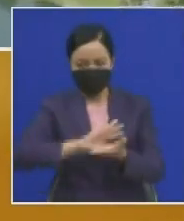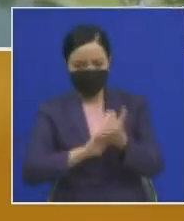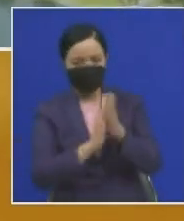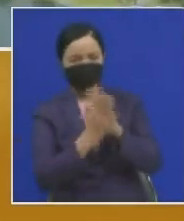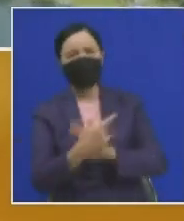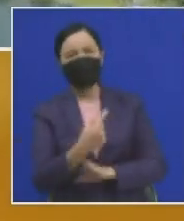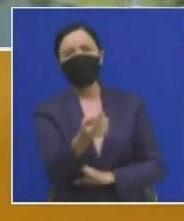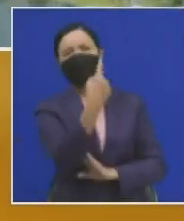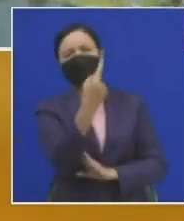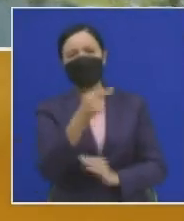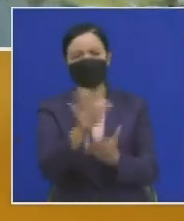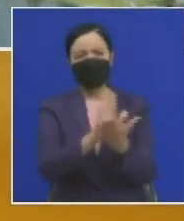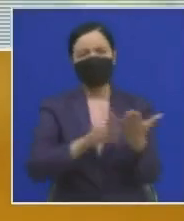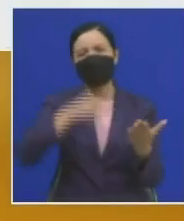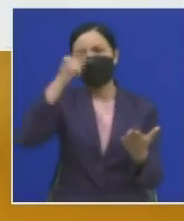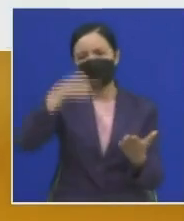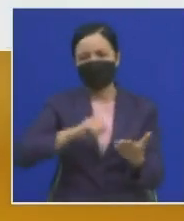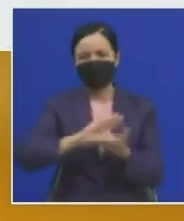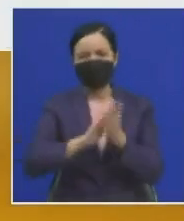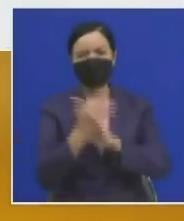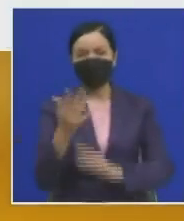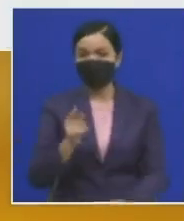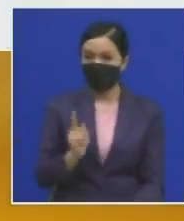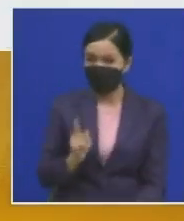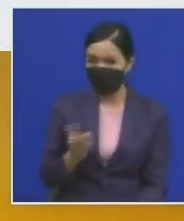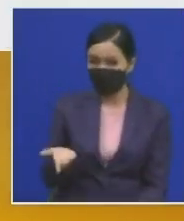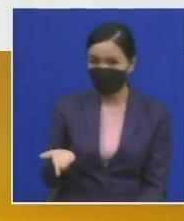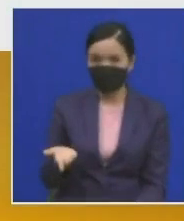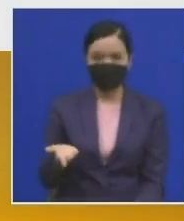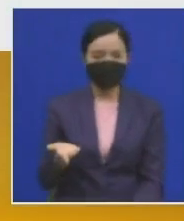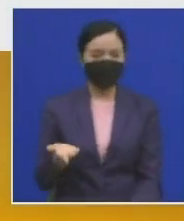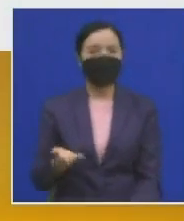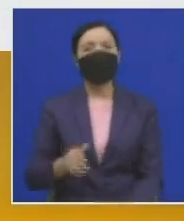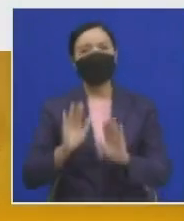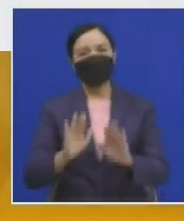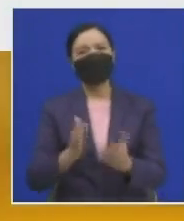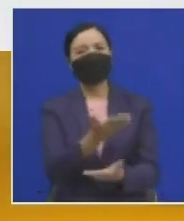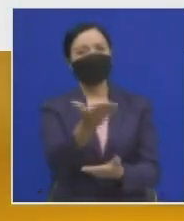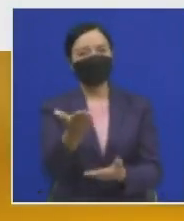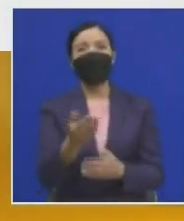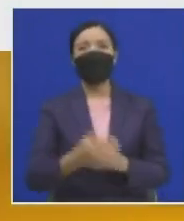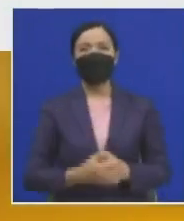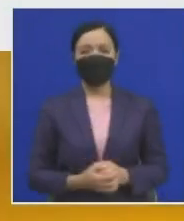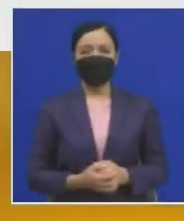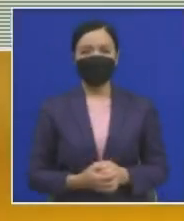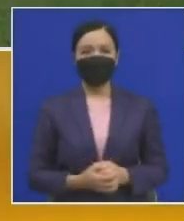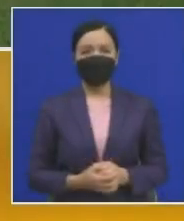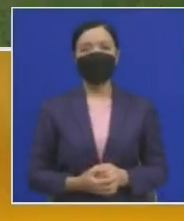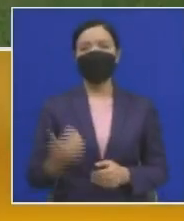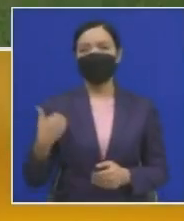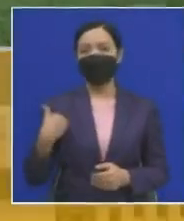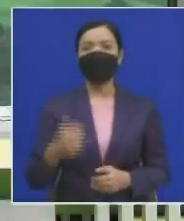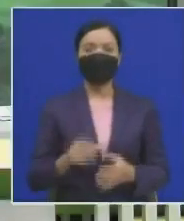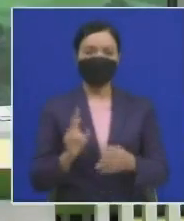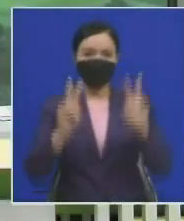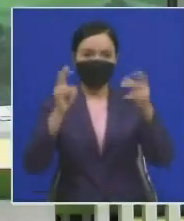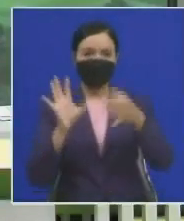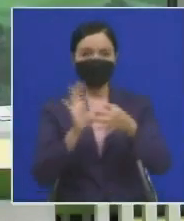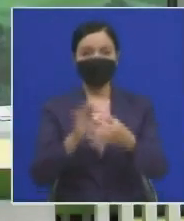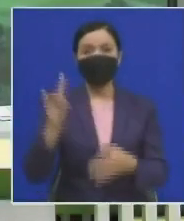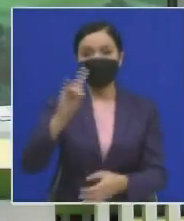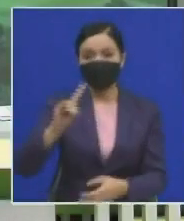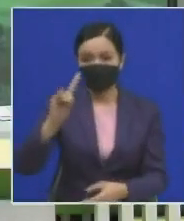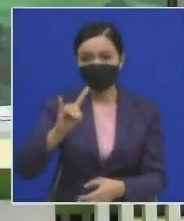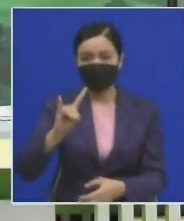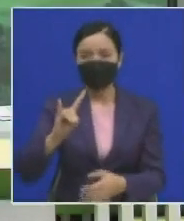เลยหรอประเทศไทยไมมเปลยแเลยิหรออันนี้กอมาฝากกนะครับแล้วก็อกเรื่องนึเรื่เกี่ยวกัสงสาราศัตนี้